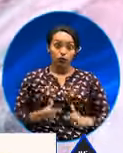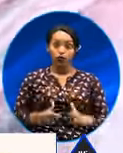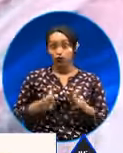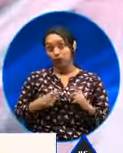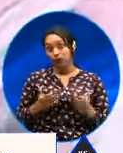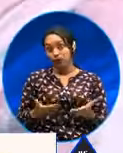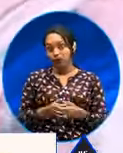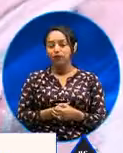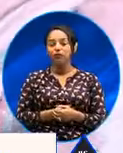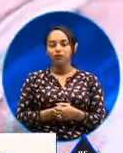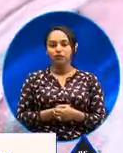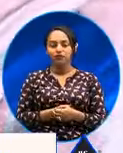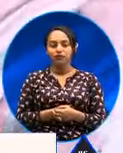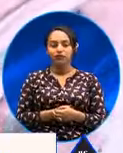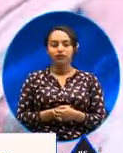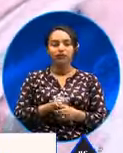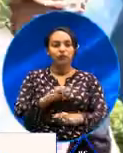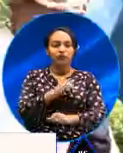ኑሮ።